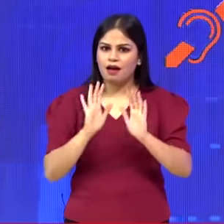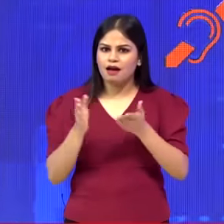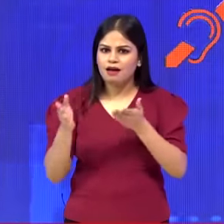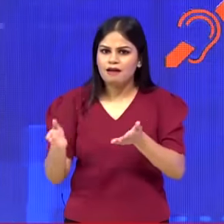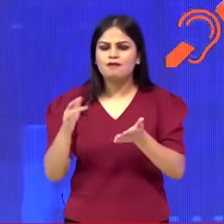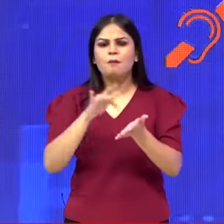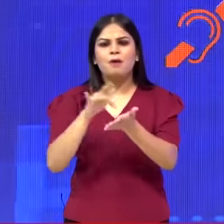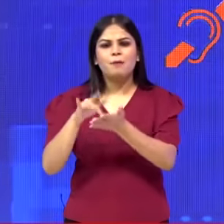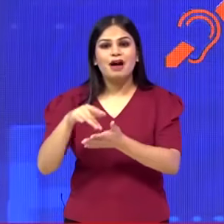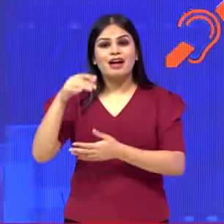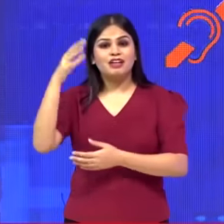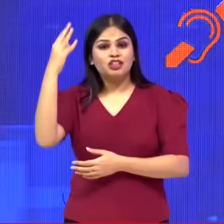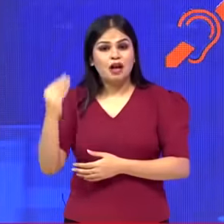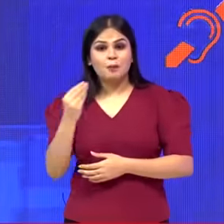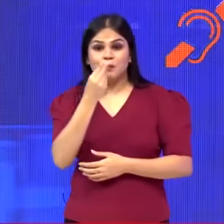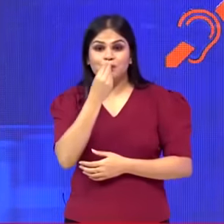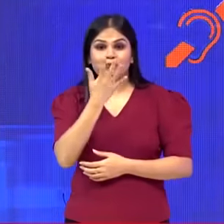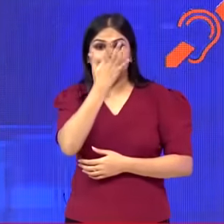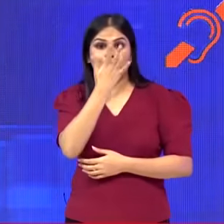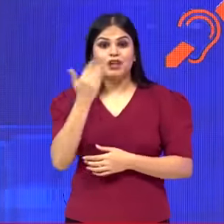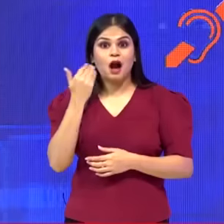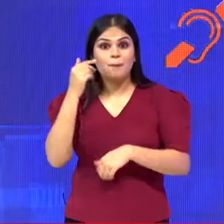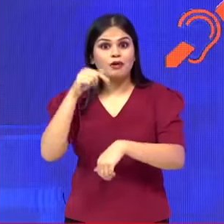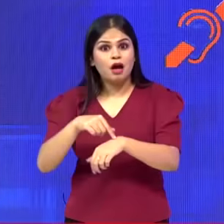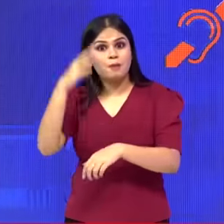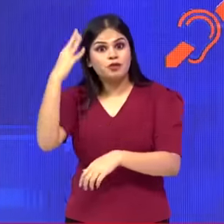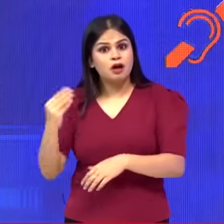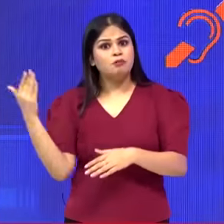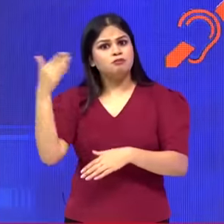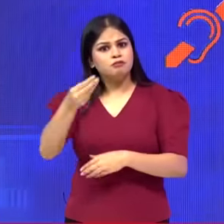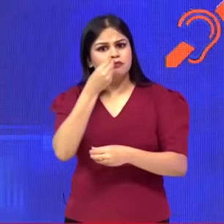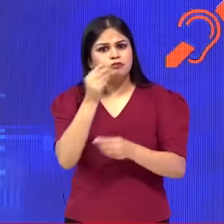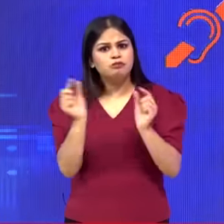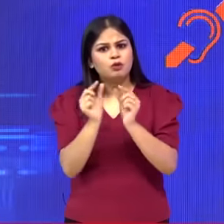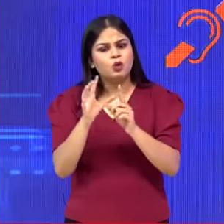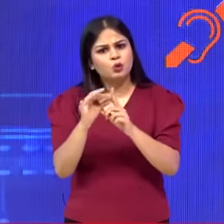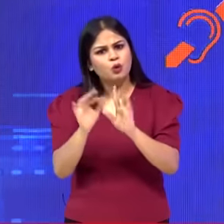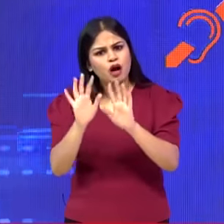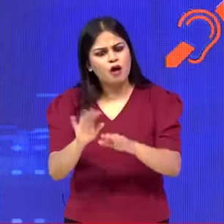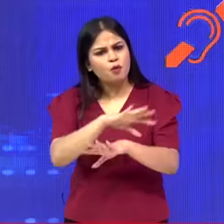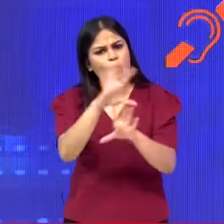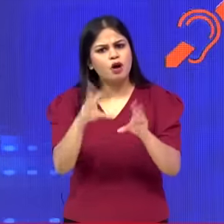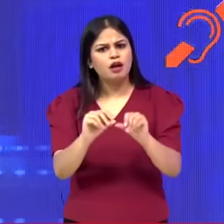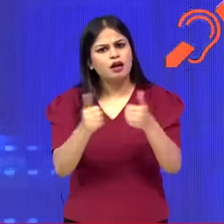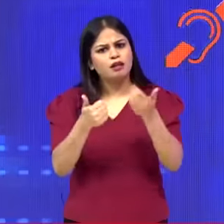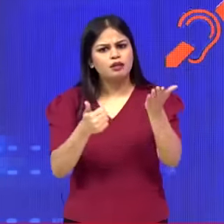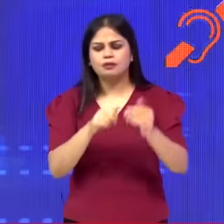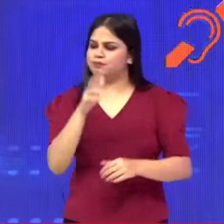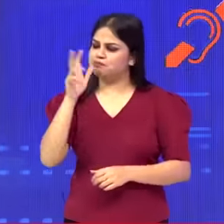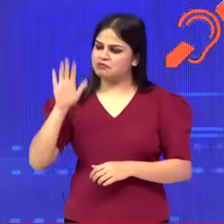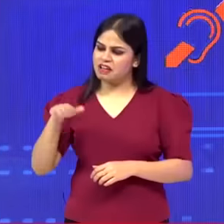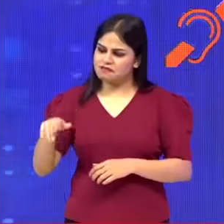में भी जा रहे हैं. सर वो पूरे सिक्योरिटी के साथ जा रहा हूँ सर मैं, पूरे सिक्योरिटी के साथ. अब जैसे यहाँ पर हूँ तो यहाँ